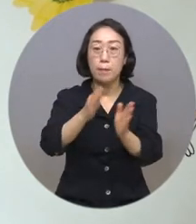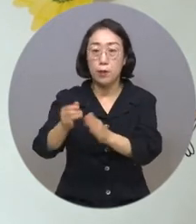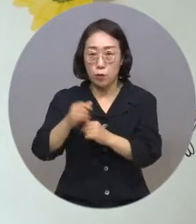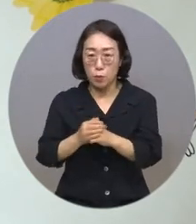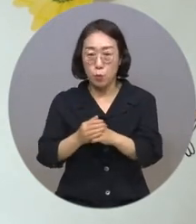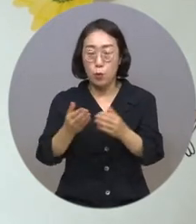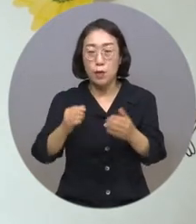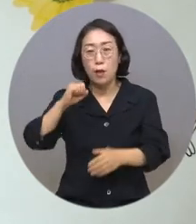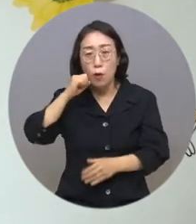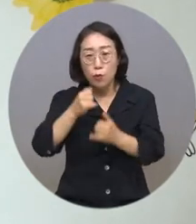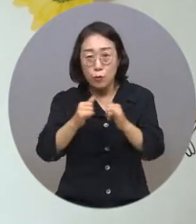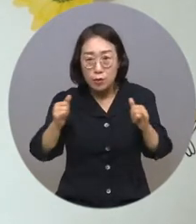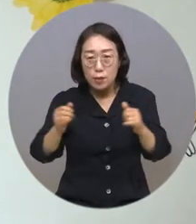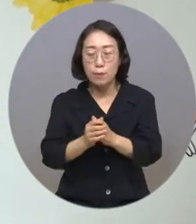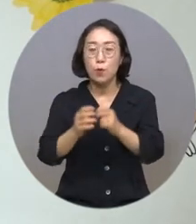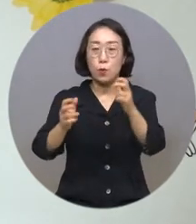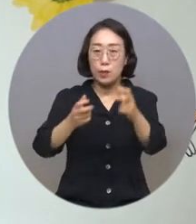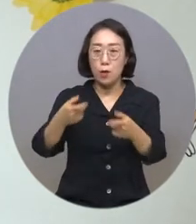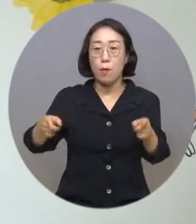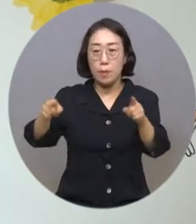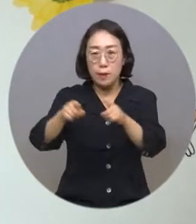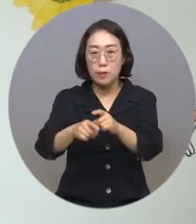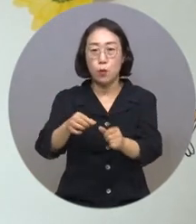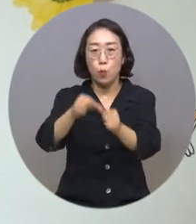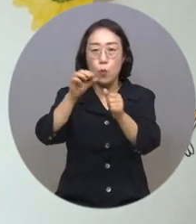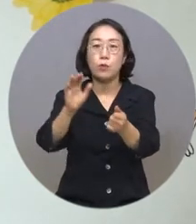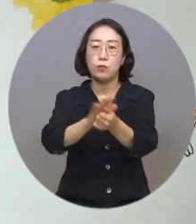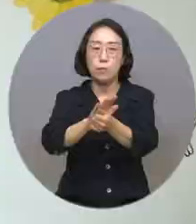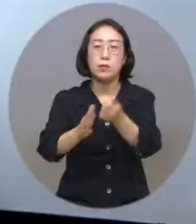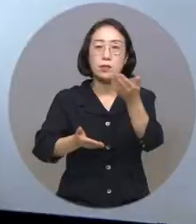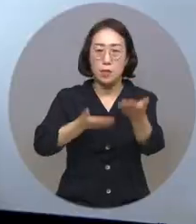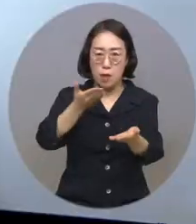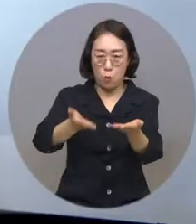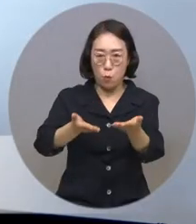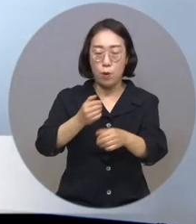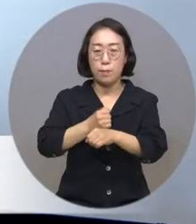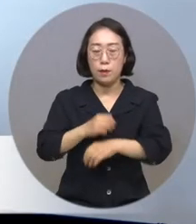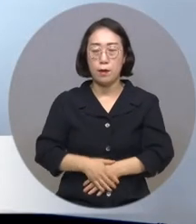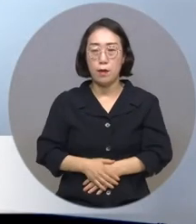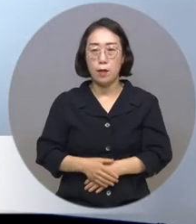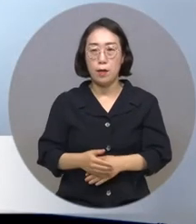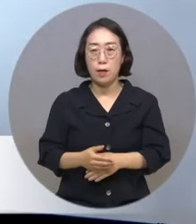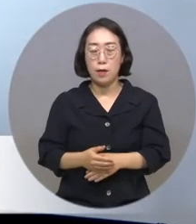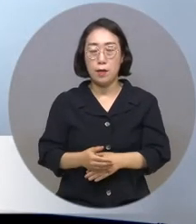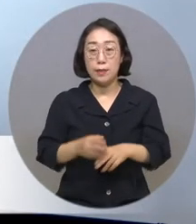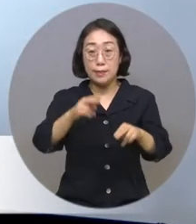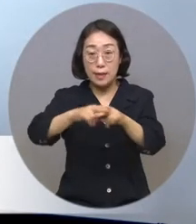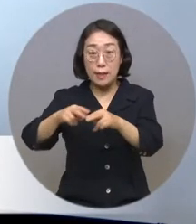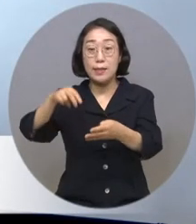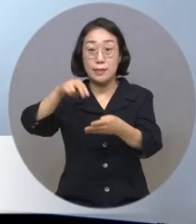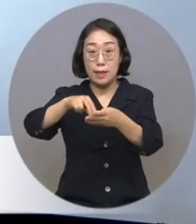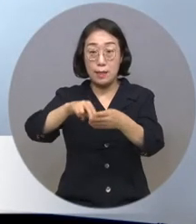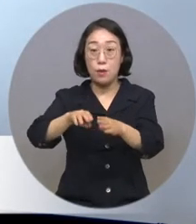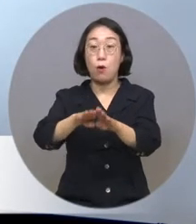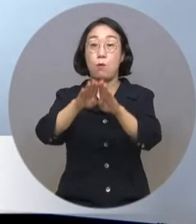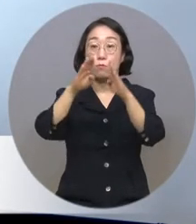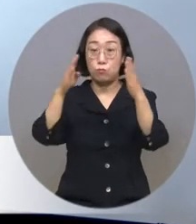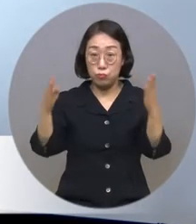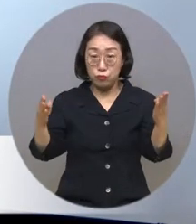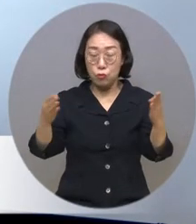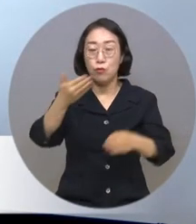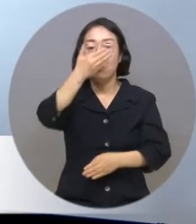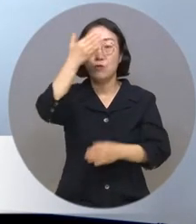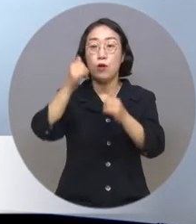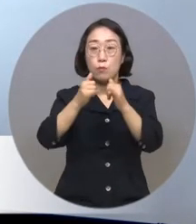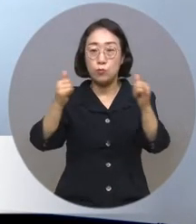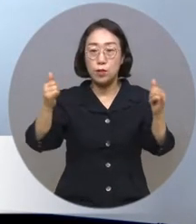지역과 기업을 중심으로 고용 서비스를 제공했습니다. 일자리 센터 개설을 통하여 앞으로 청년과